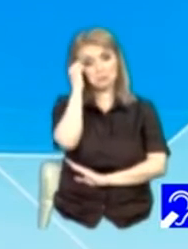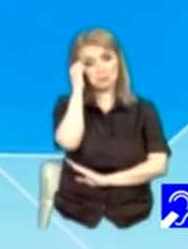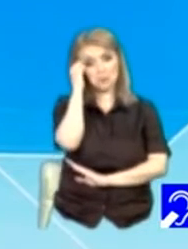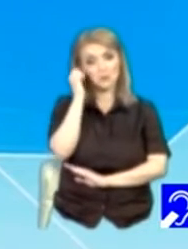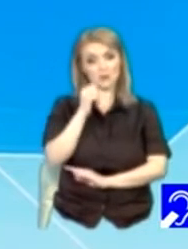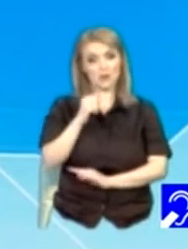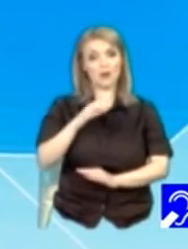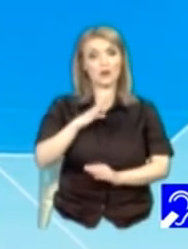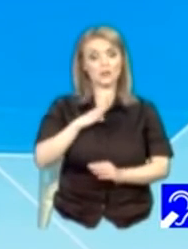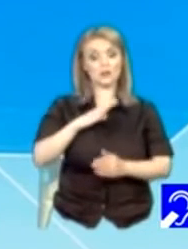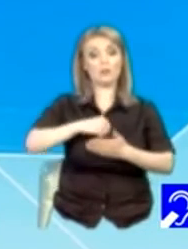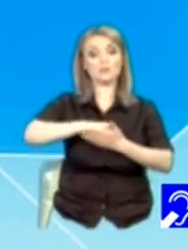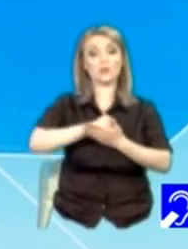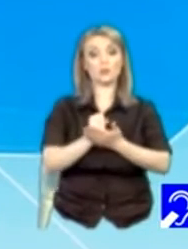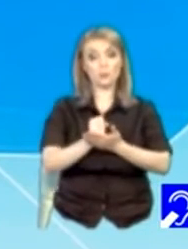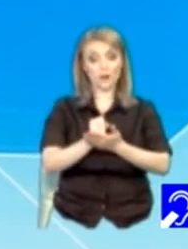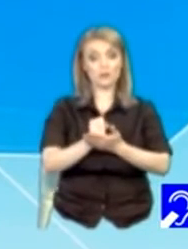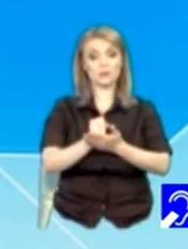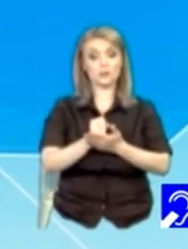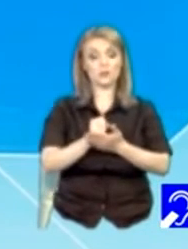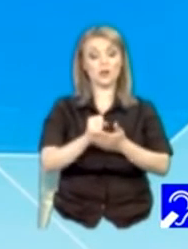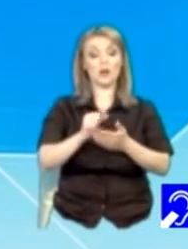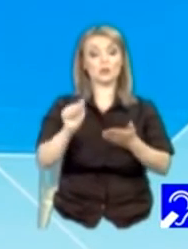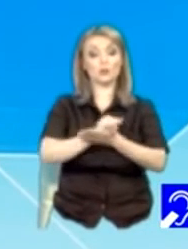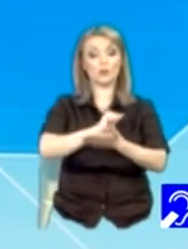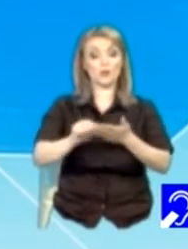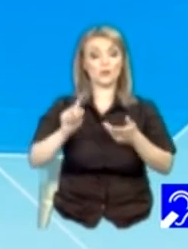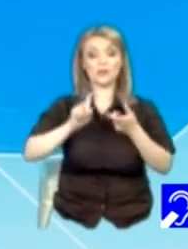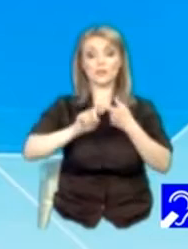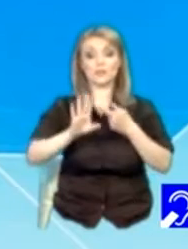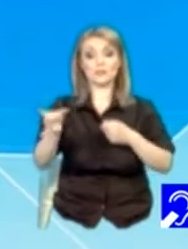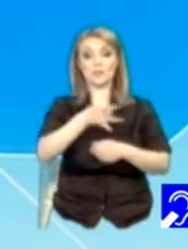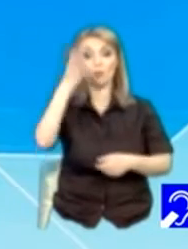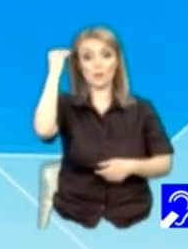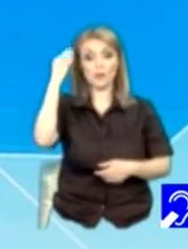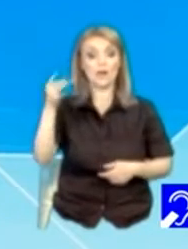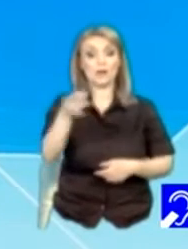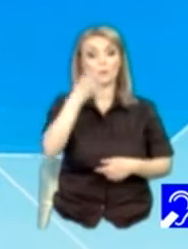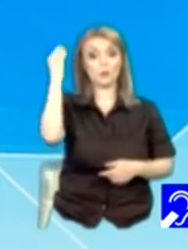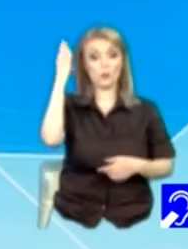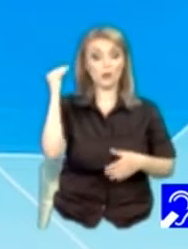după adoptarea independenței Republicii Moldova, Republica noastră a